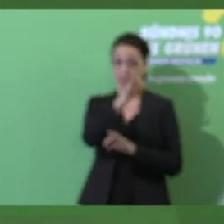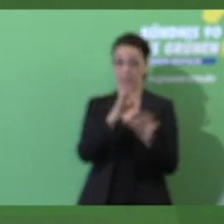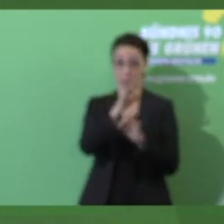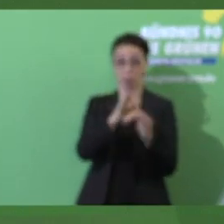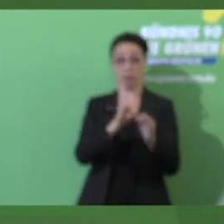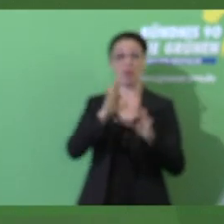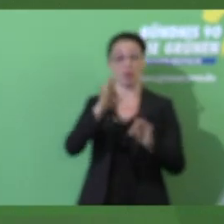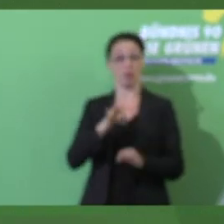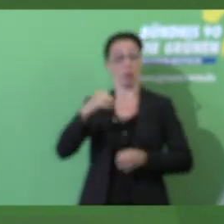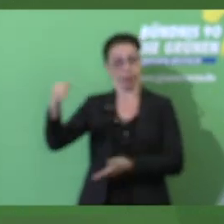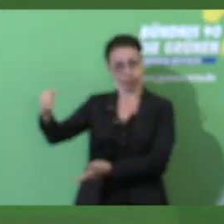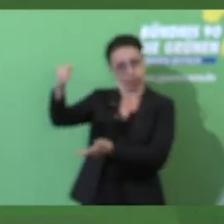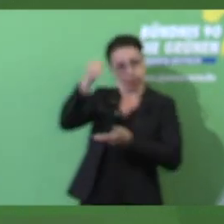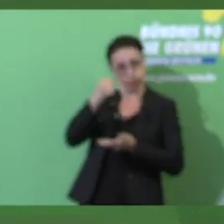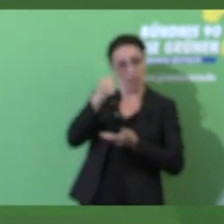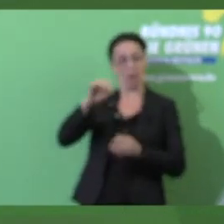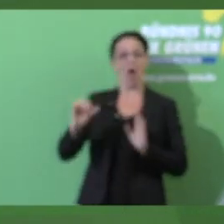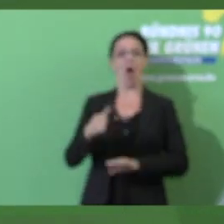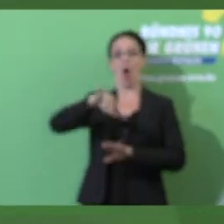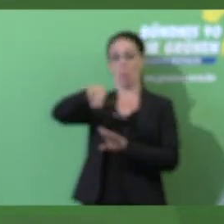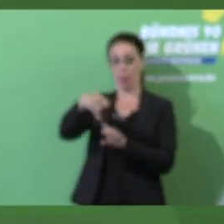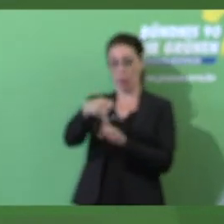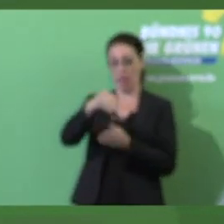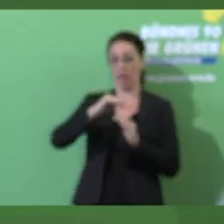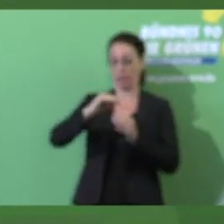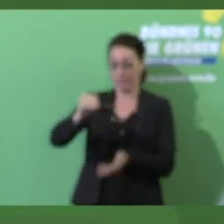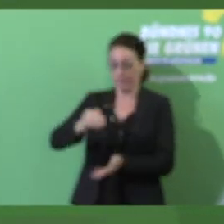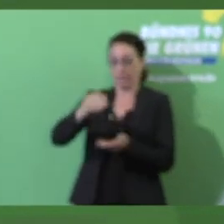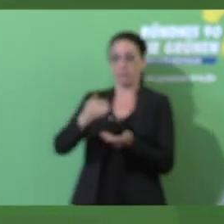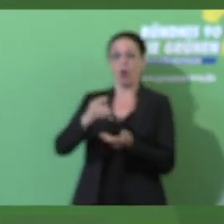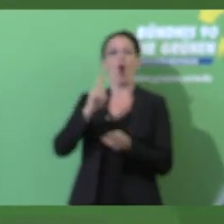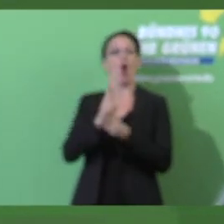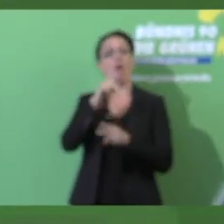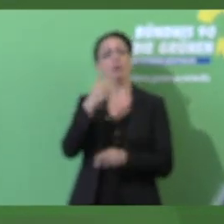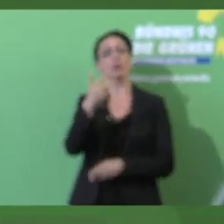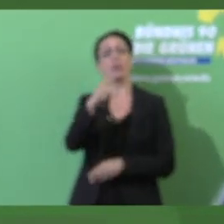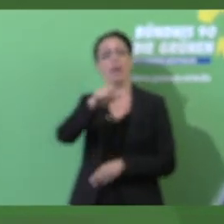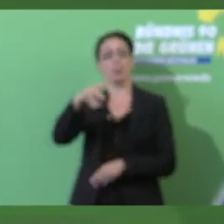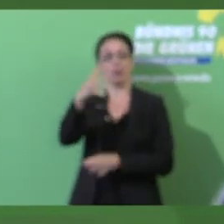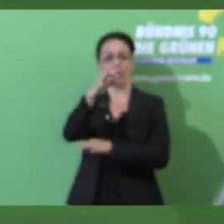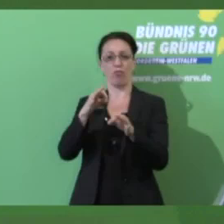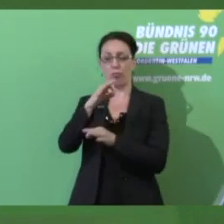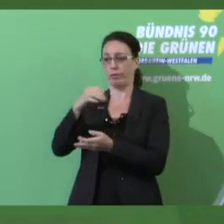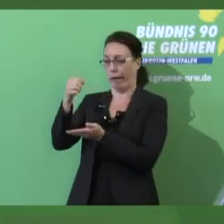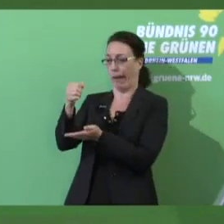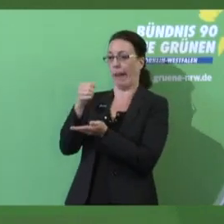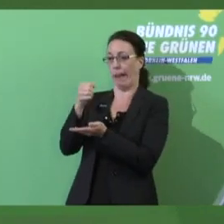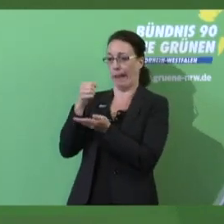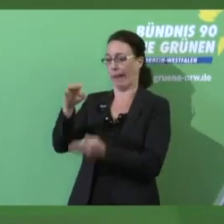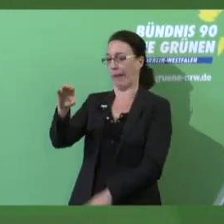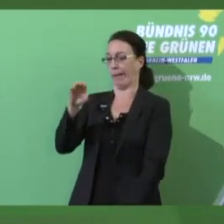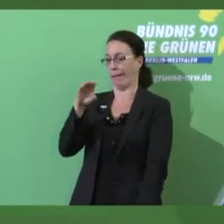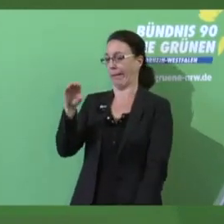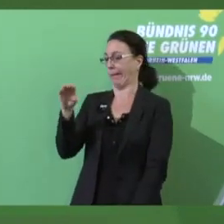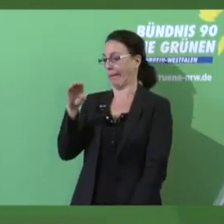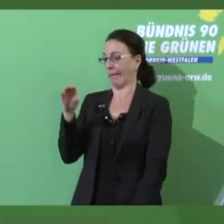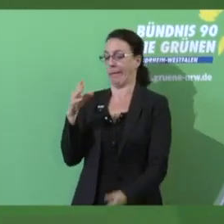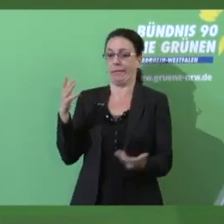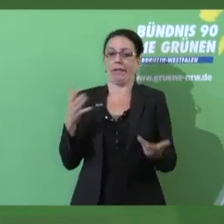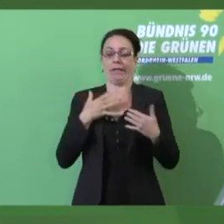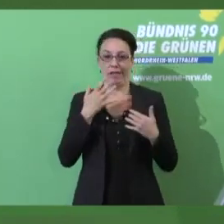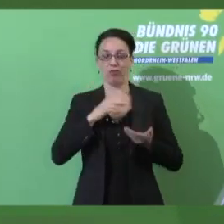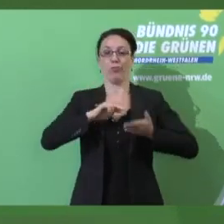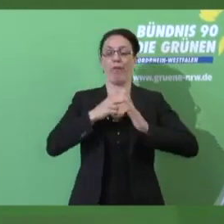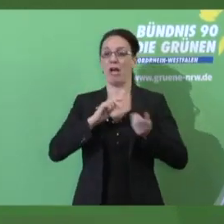den wichtigen zentralen Projekten bekommen wir häufig nur 3-5% der Mittel und haben entsprechend wenig Möglichkeiten, das